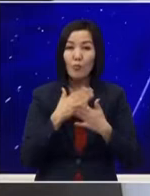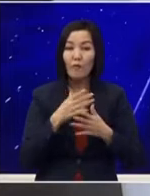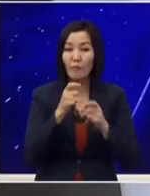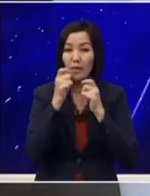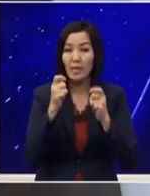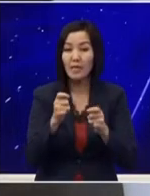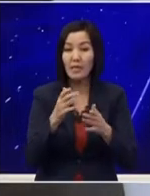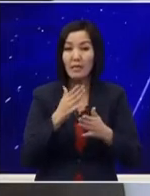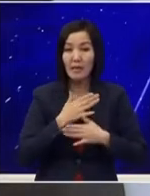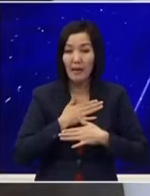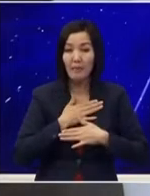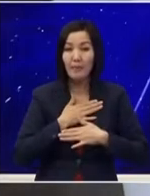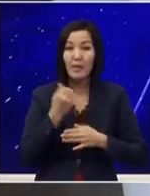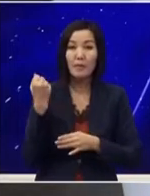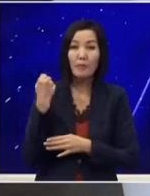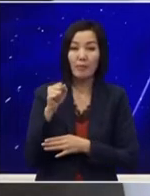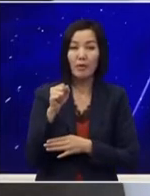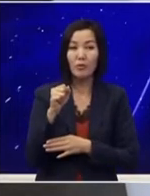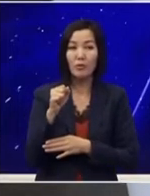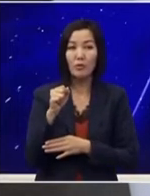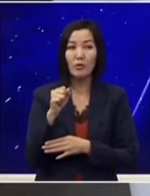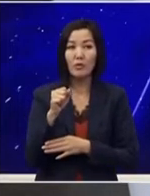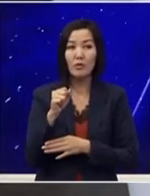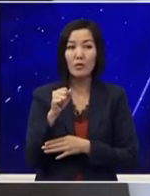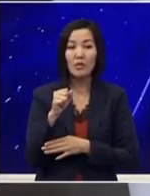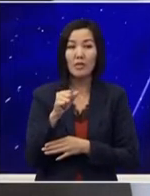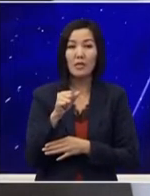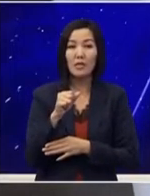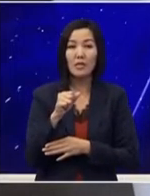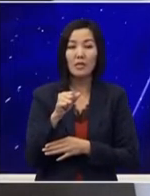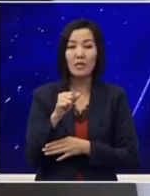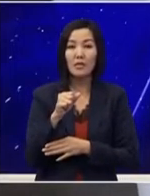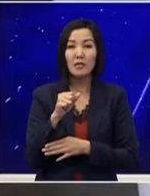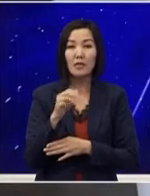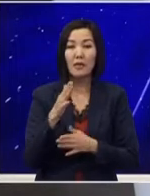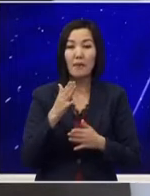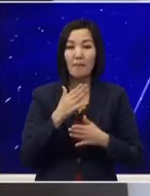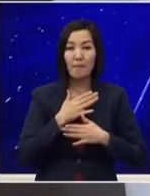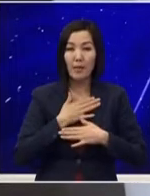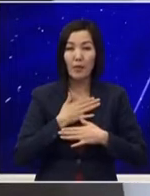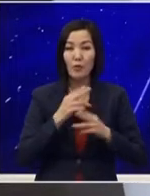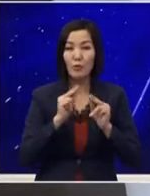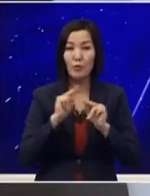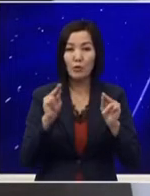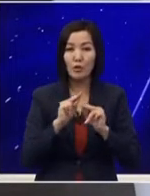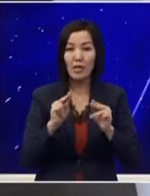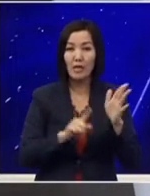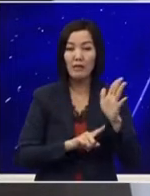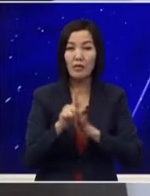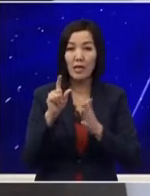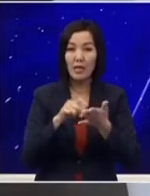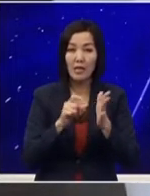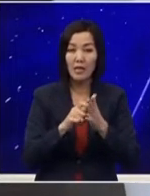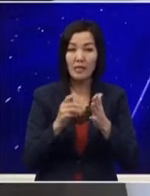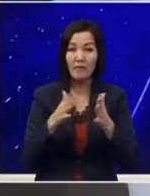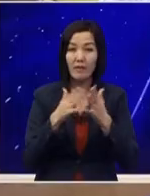нам вот эту победу, наверное. Все-таки самые азы это мы даем, учителя начальных классов. То есть как мы их поведем, так